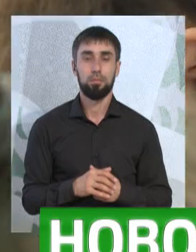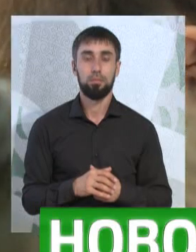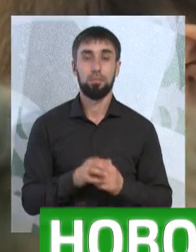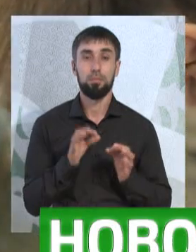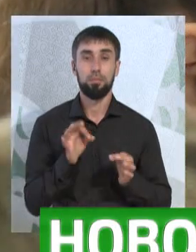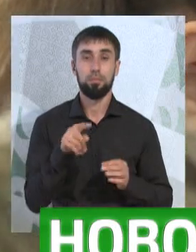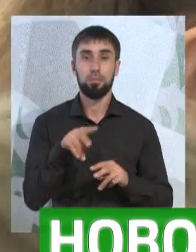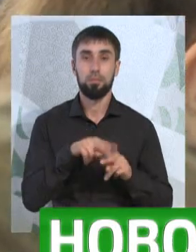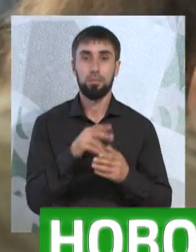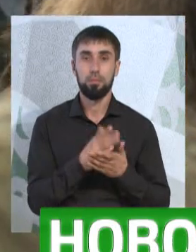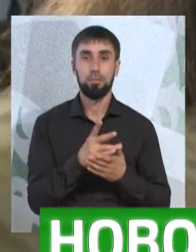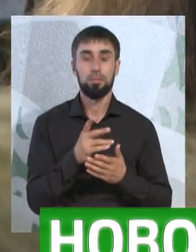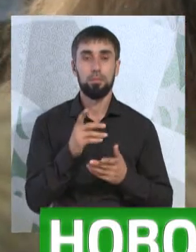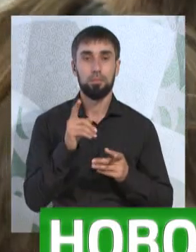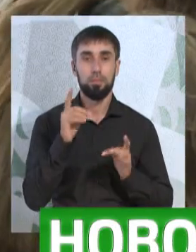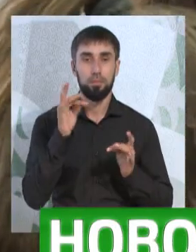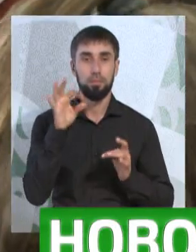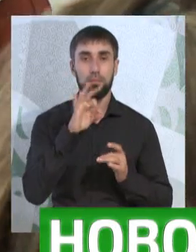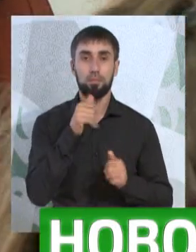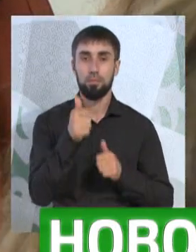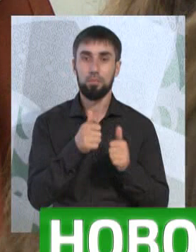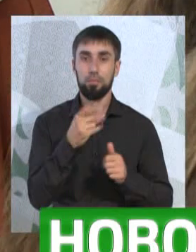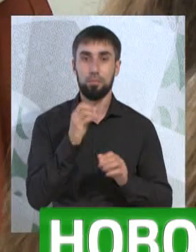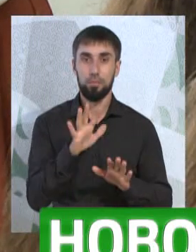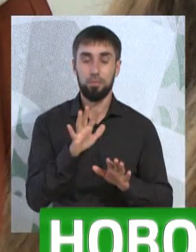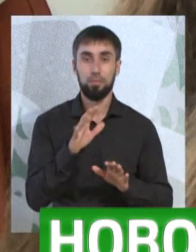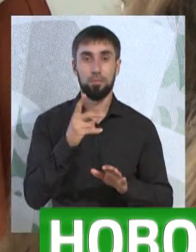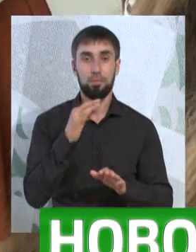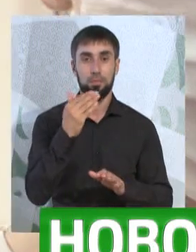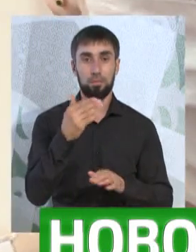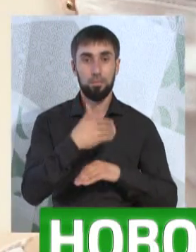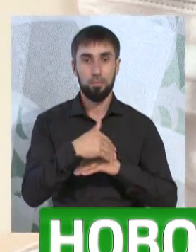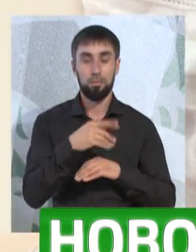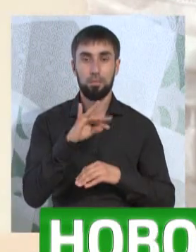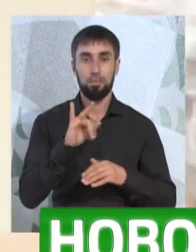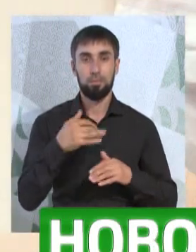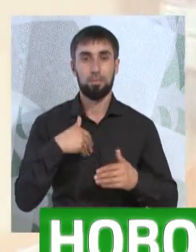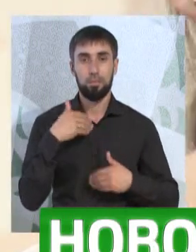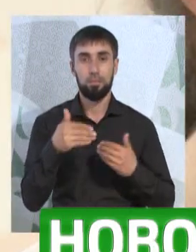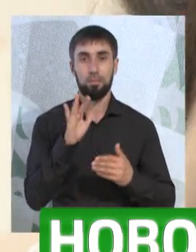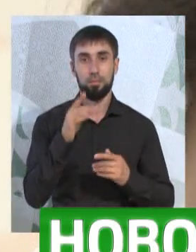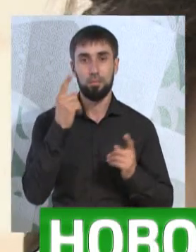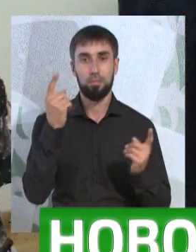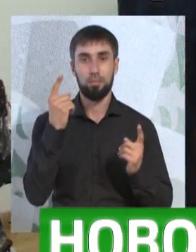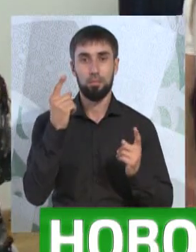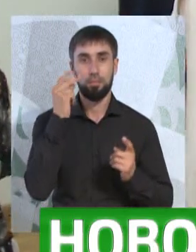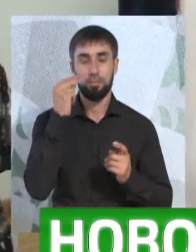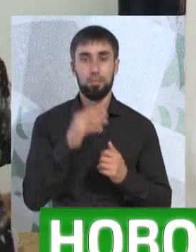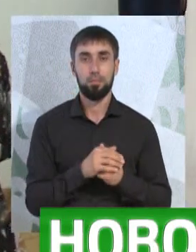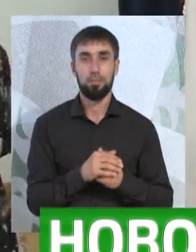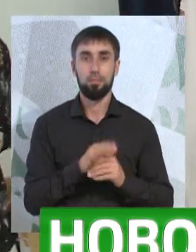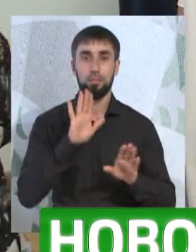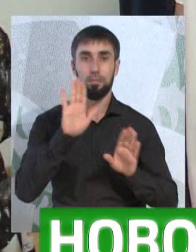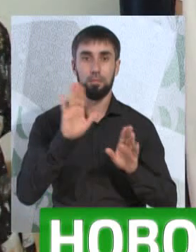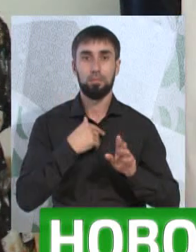Правда, здесь звучат не только восторженные отзывы и похвалы в адрес художника, но и поздравления с юбилейной датой. Выставка мне